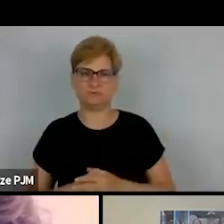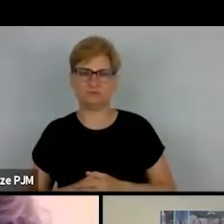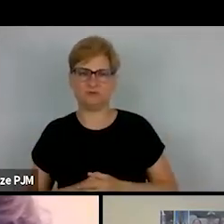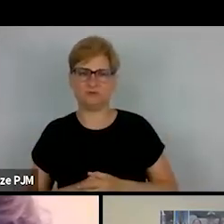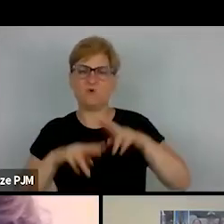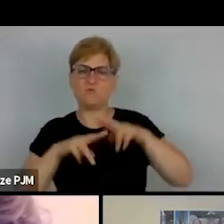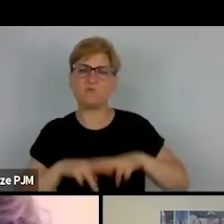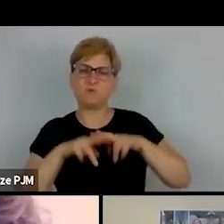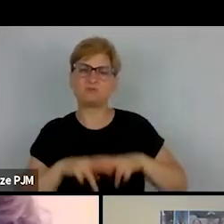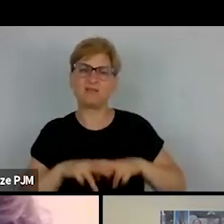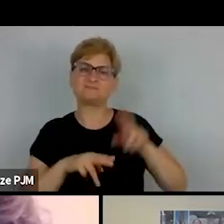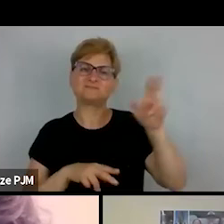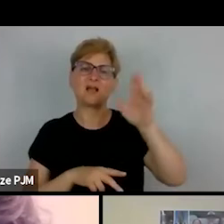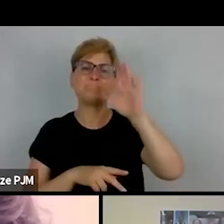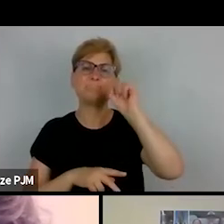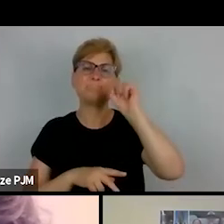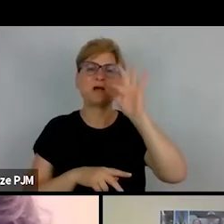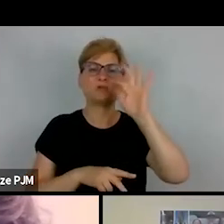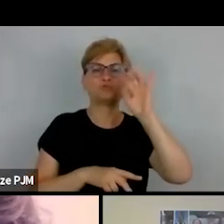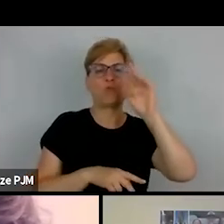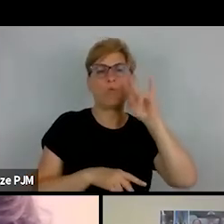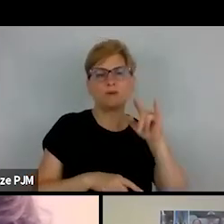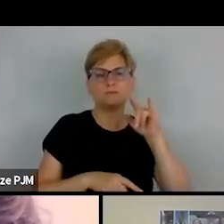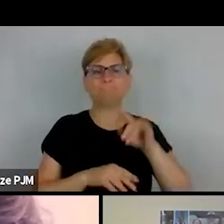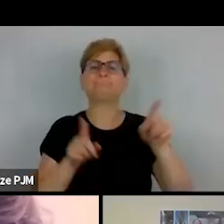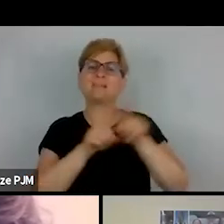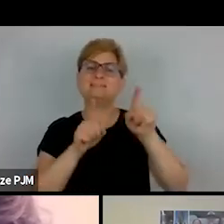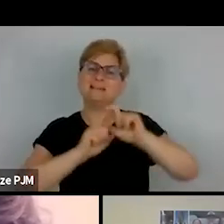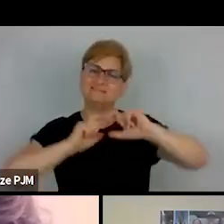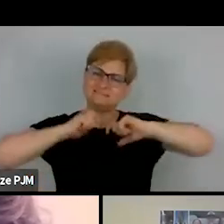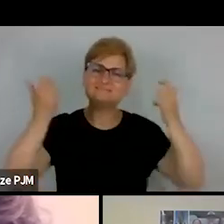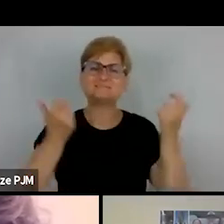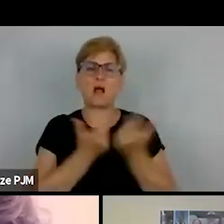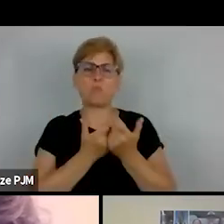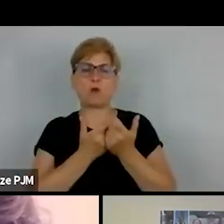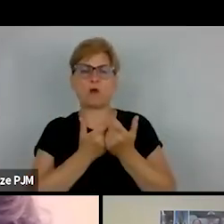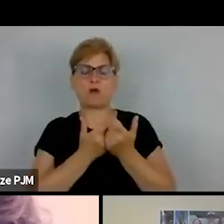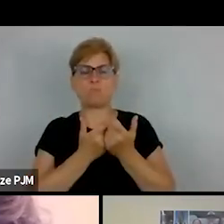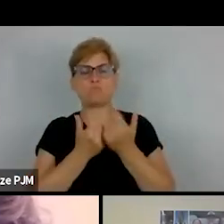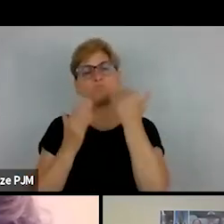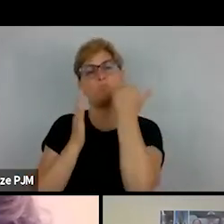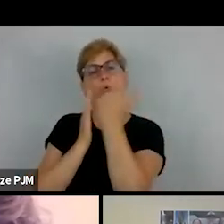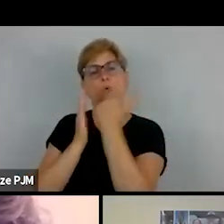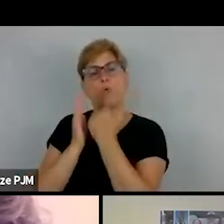Fundacji Batorego, ale też w ogóle całemu programowi